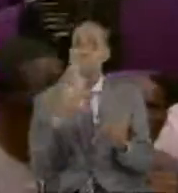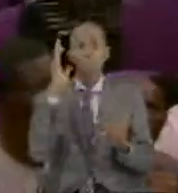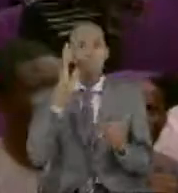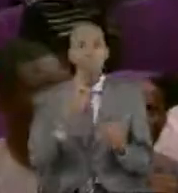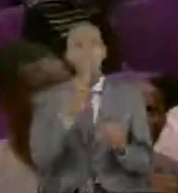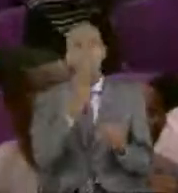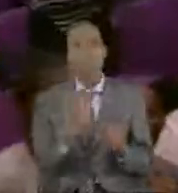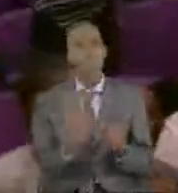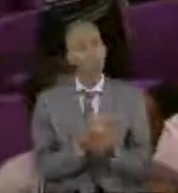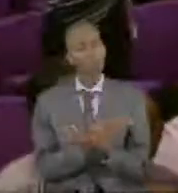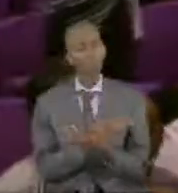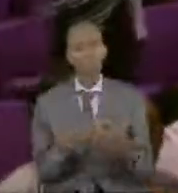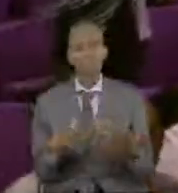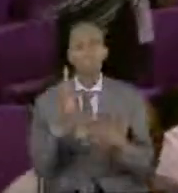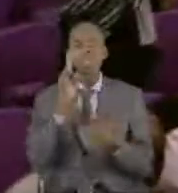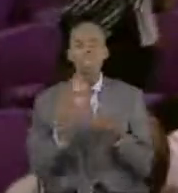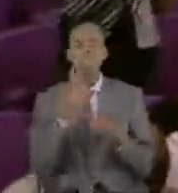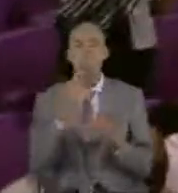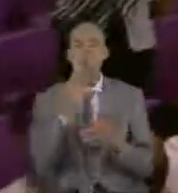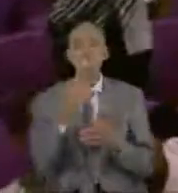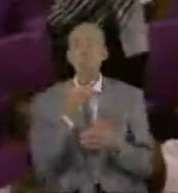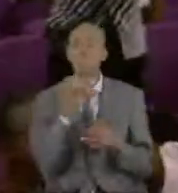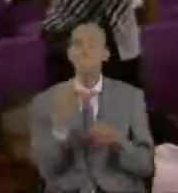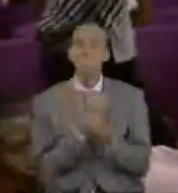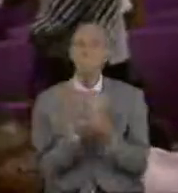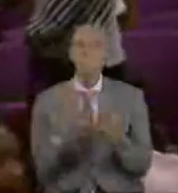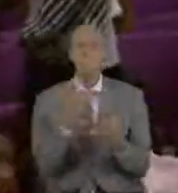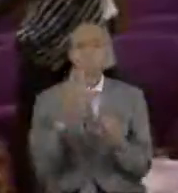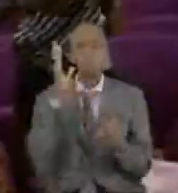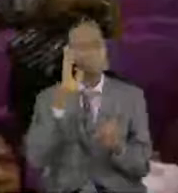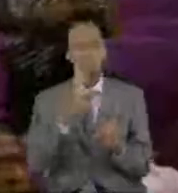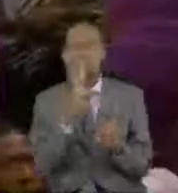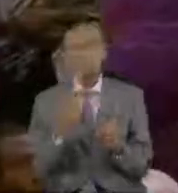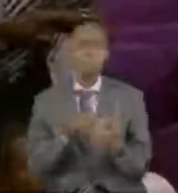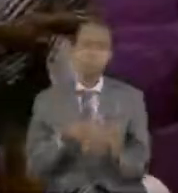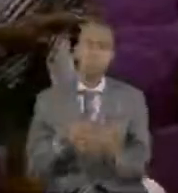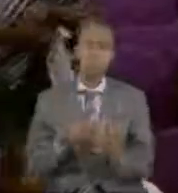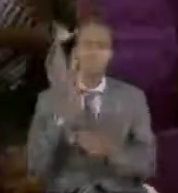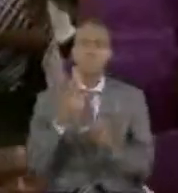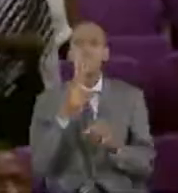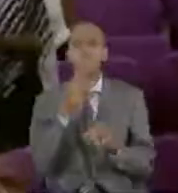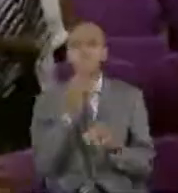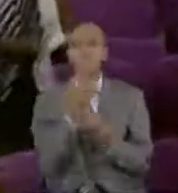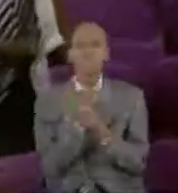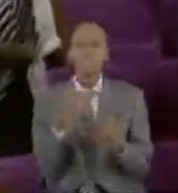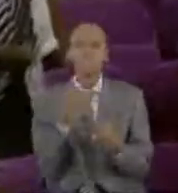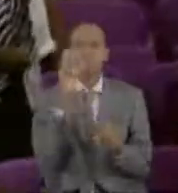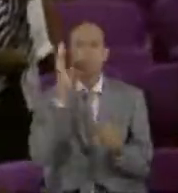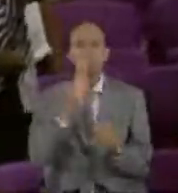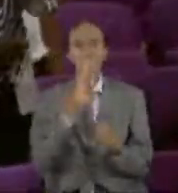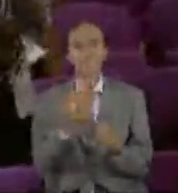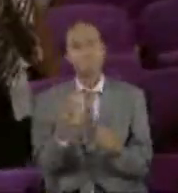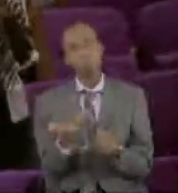serez ruiné. Vous irez de dégénération en dégénération. Si vous n'êtes pas sauvé, vous allez